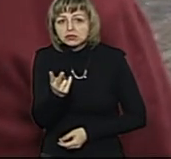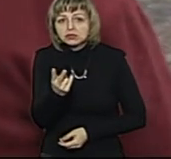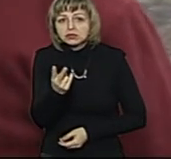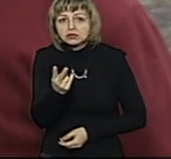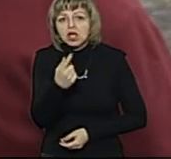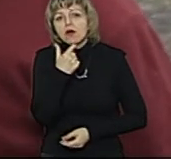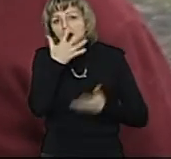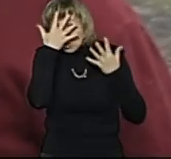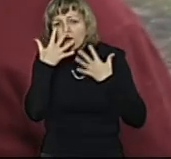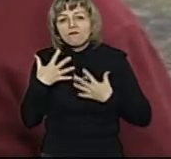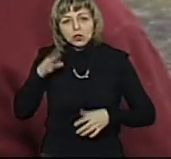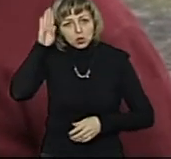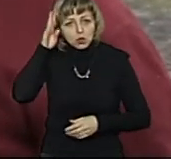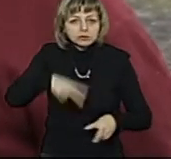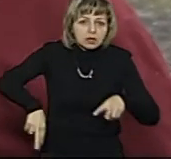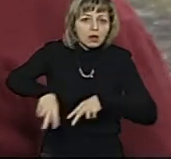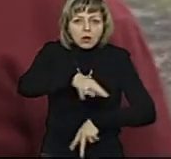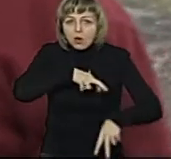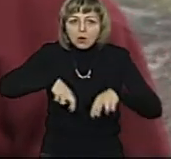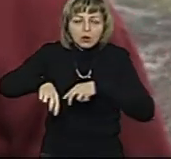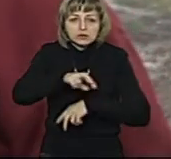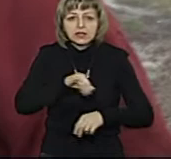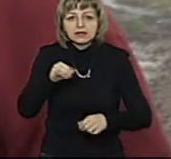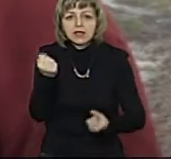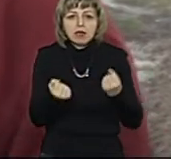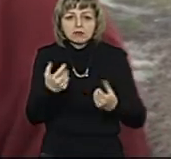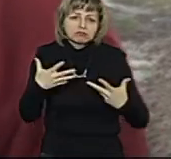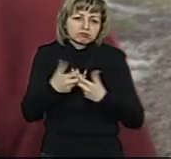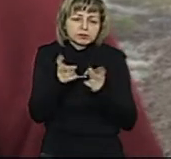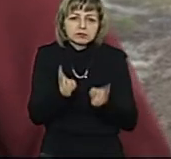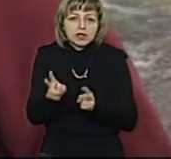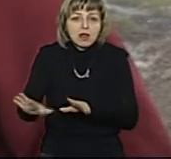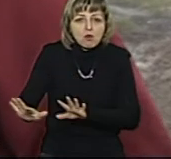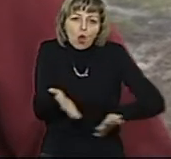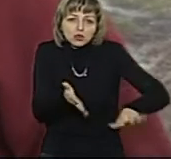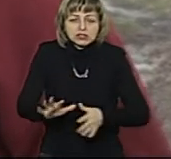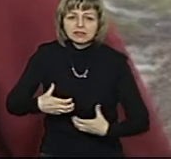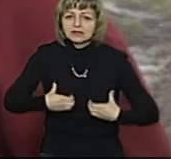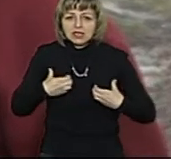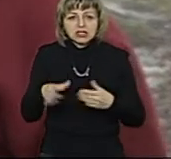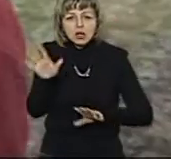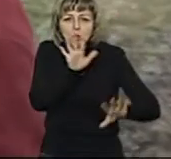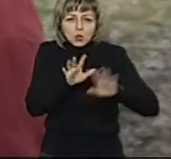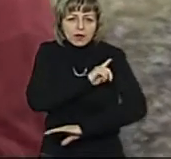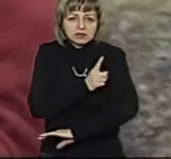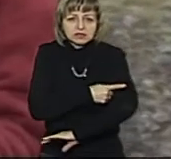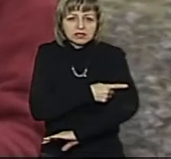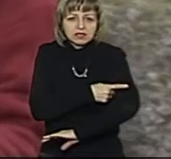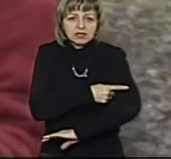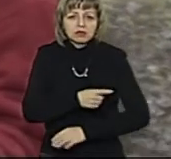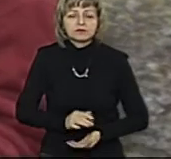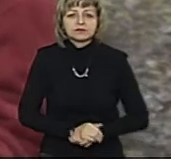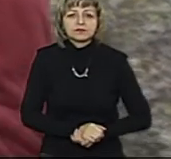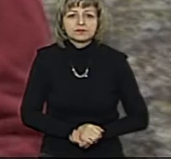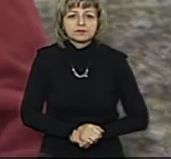крові хлопці вже ходять. І машини побити. У Желедиця страшенно і дуже сильний туман був. Страшно, що газ у